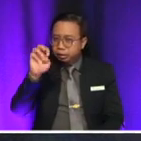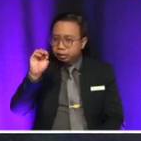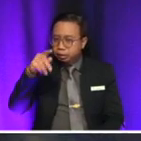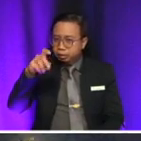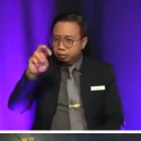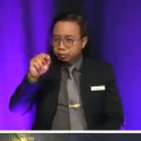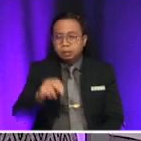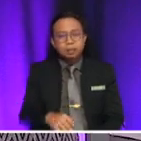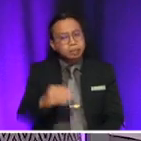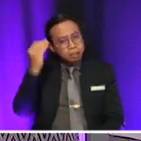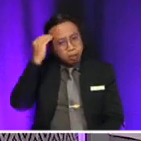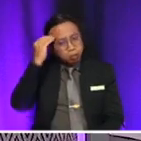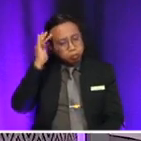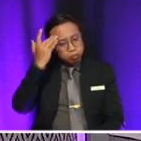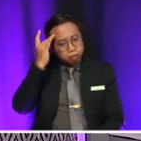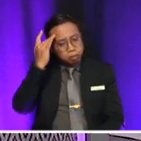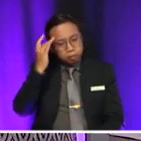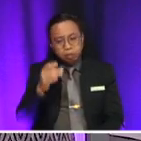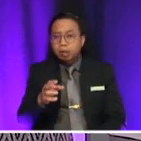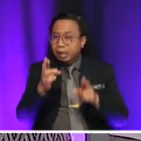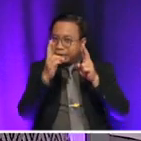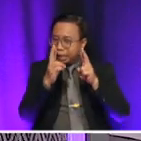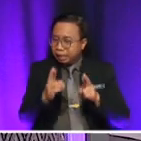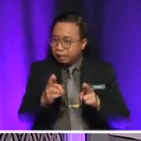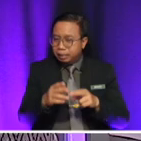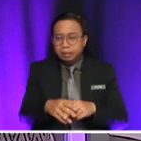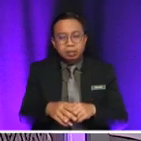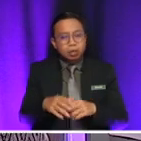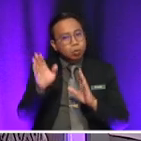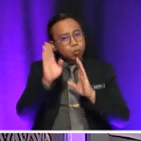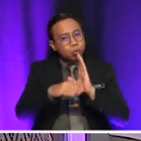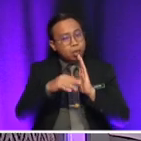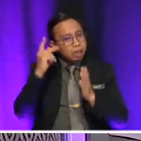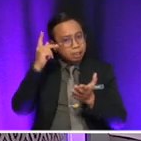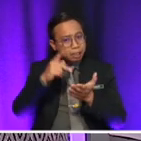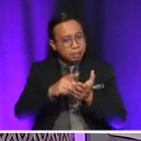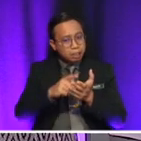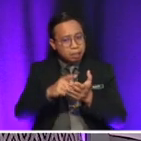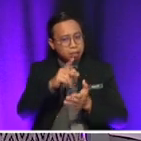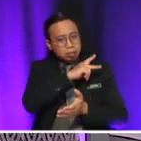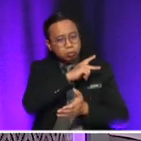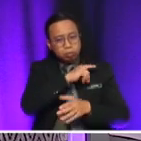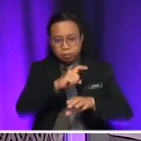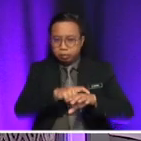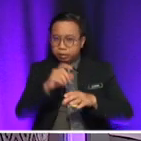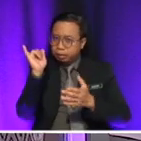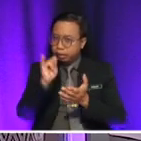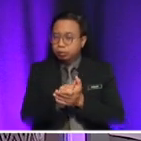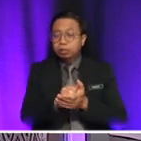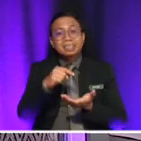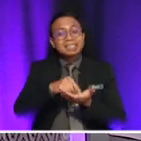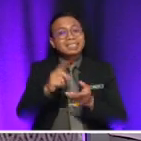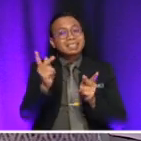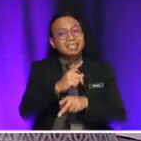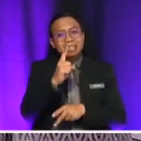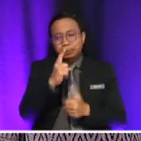tahu dan tak tahu sebenarnya rakyat sebenarnya memang kurang mengenali pemimpin ketika itu sebab ini kali